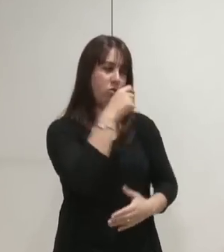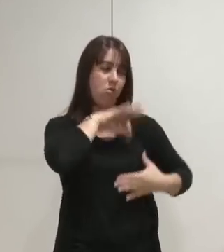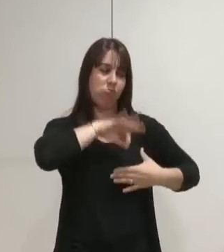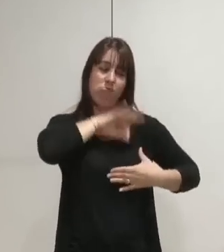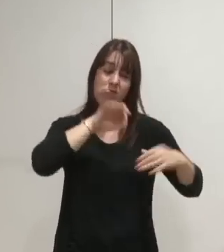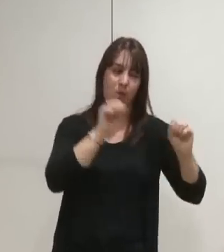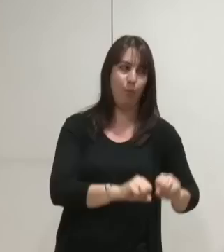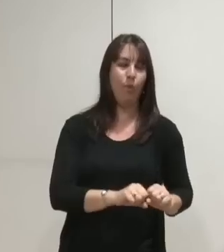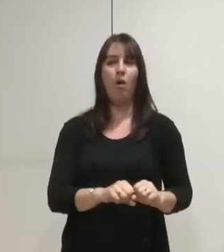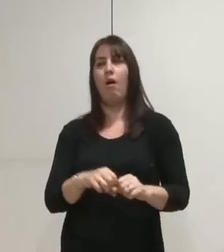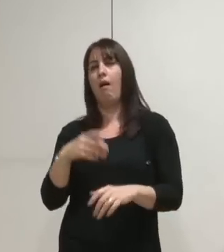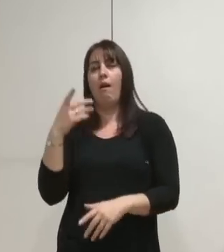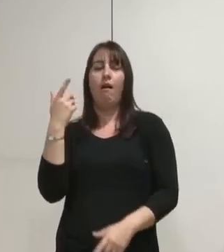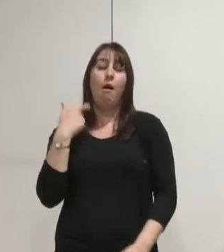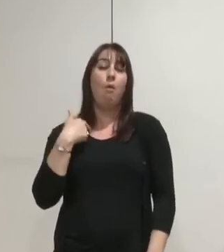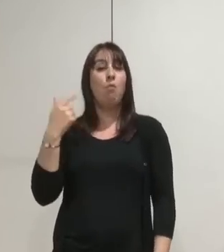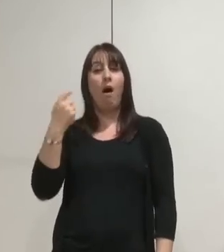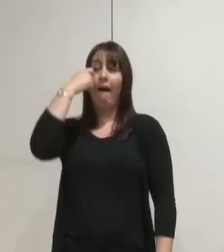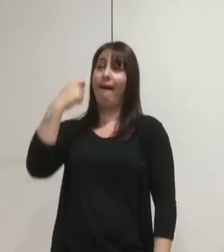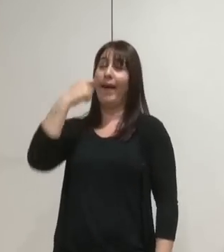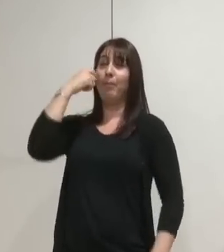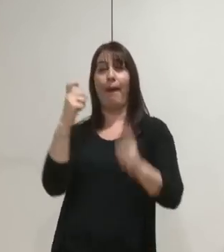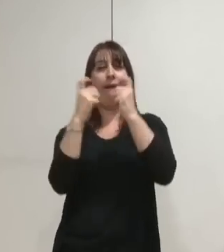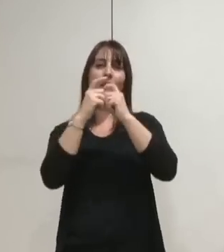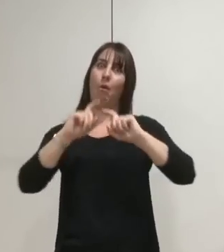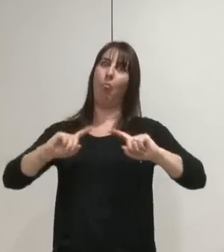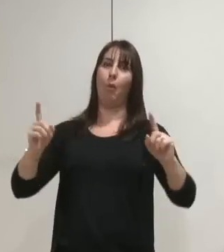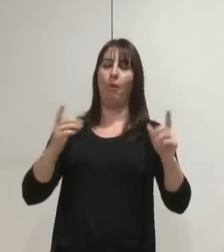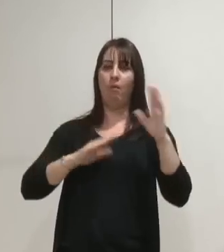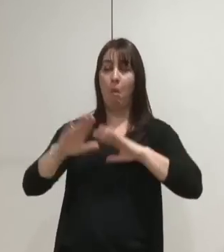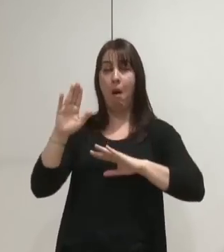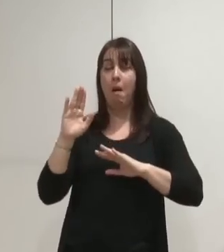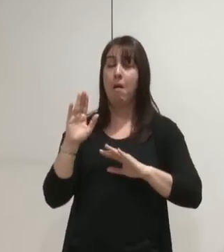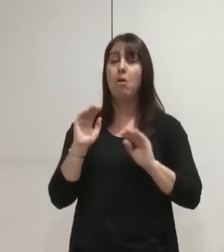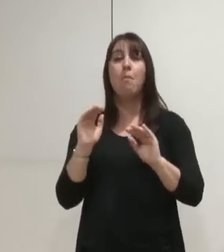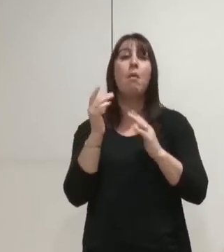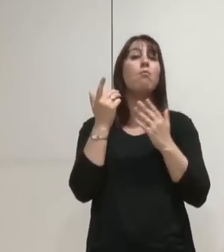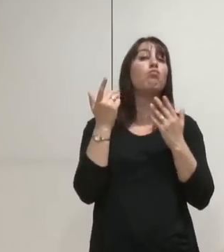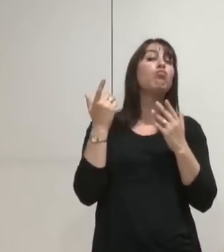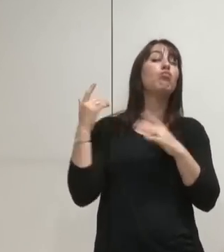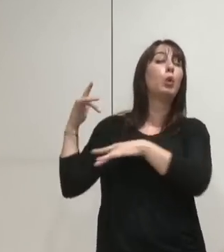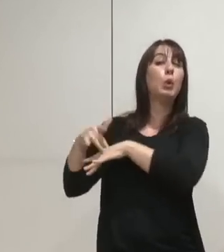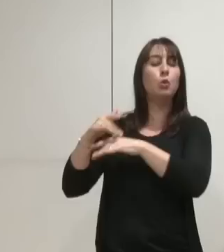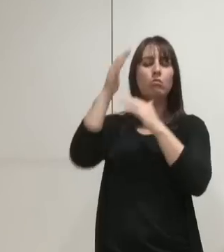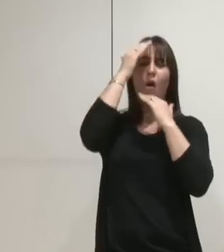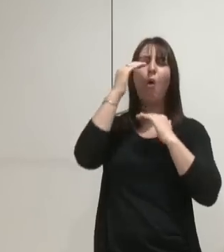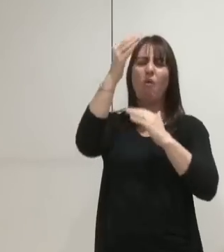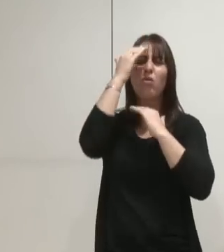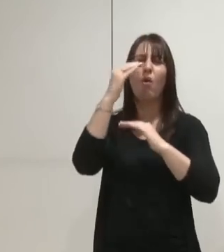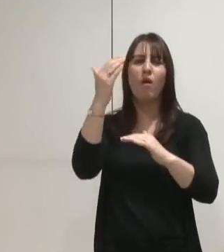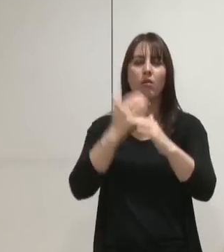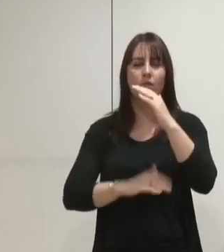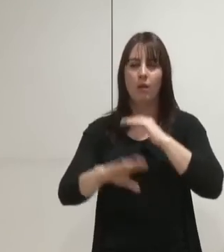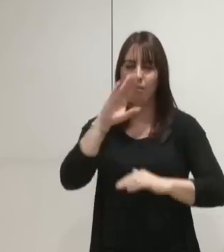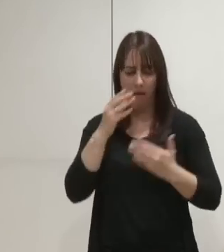plus finir je suis pas spécial spécialiste de l'électricité j'ai eu tendance à faire confiance et je dois reconnaître que pour le pour le